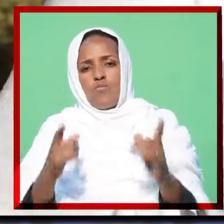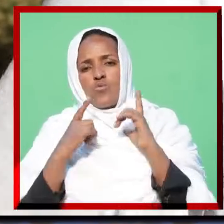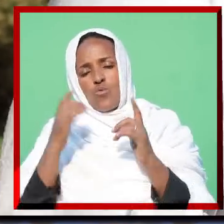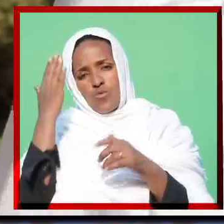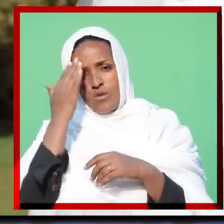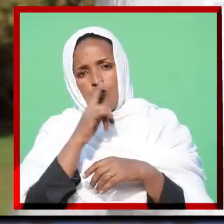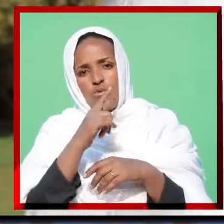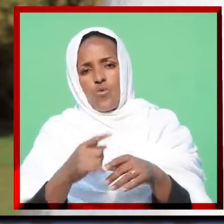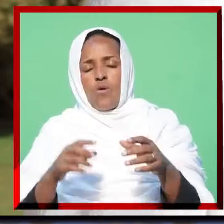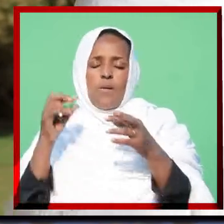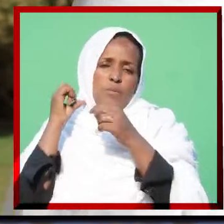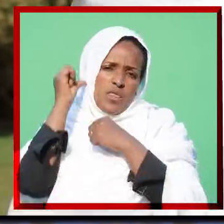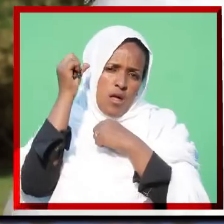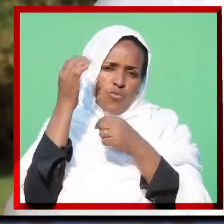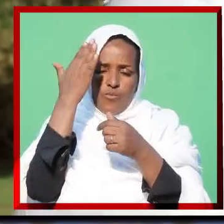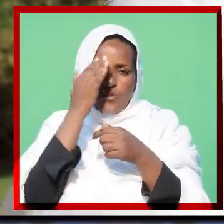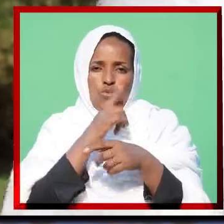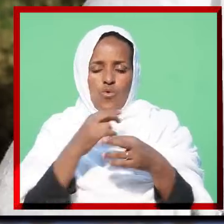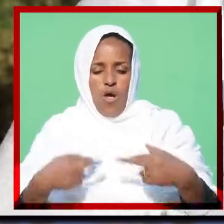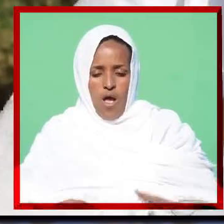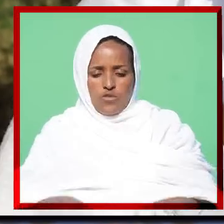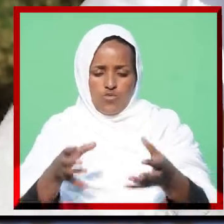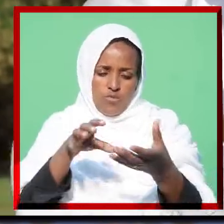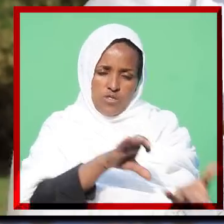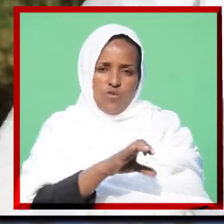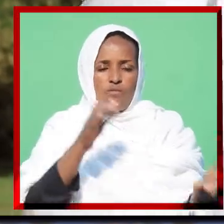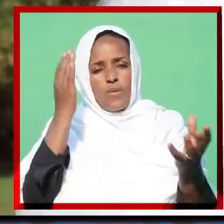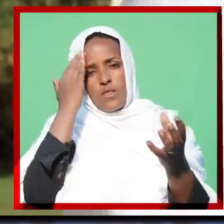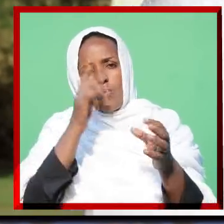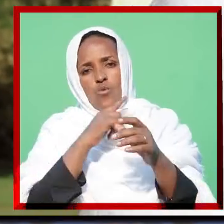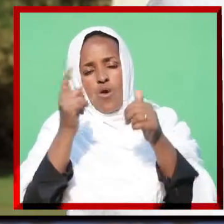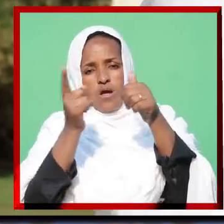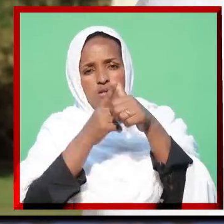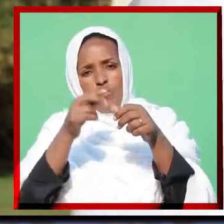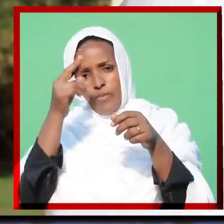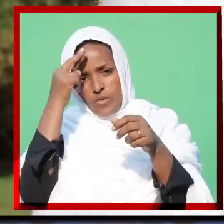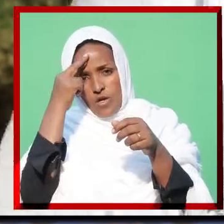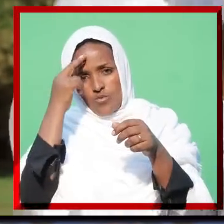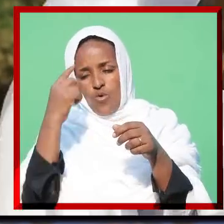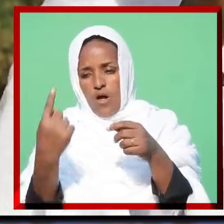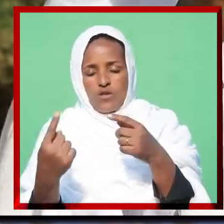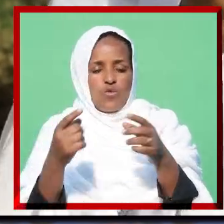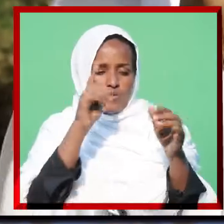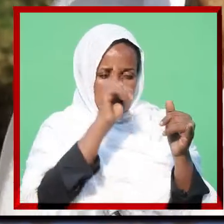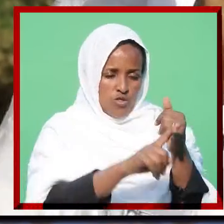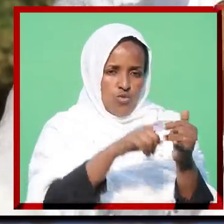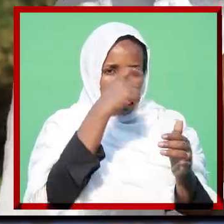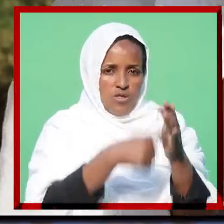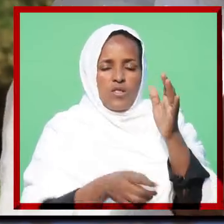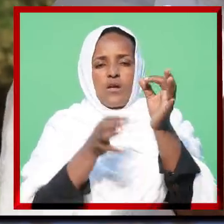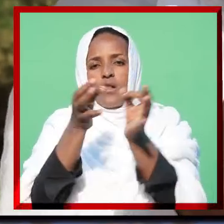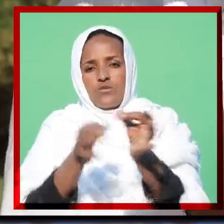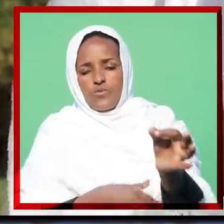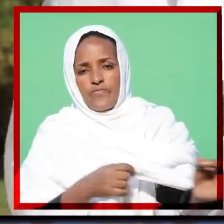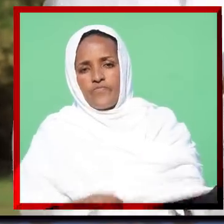ነው። መታነቁም የታወቀ ነው። አንጀቱ መዘርገፉም የታወቀ ነው። አንደኛው ምክንያቱን አንደኛው የመጨረሻውን ውጤት